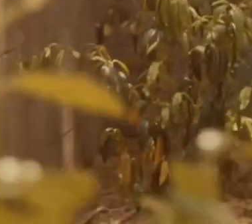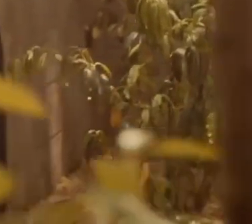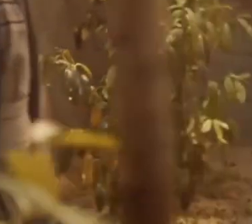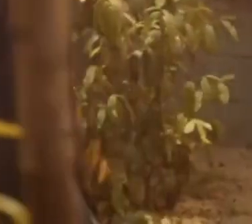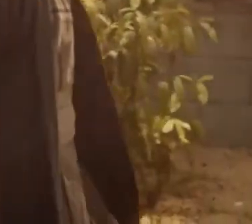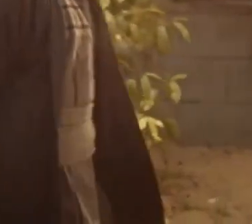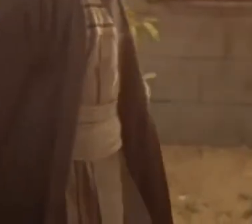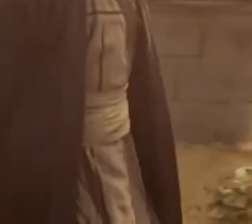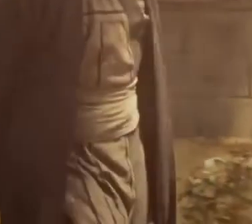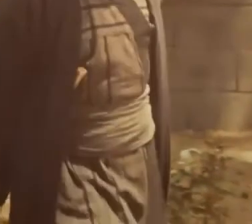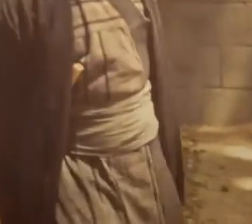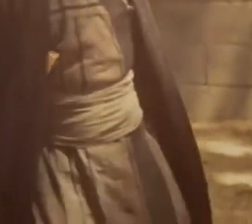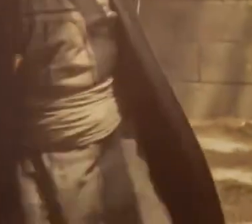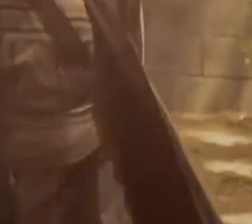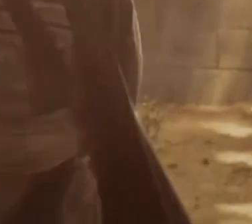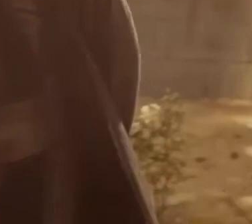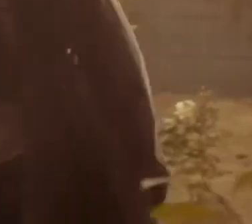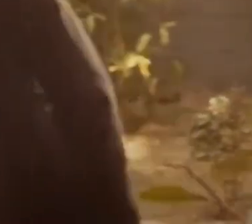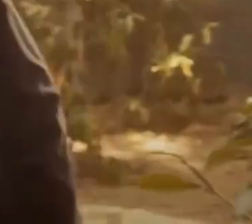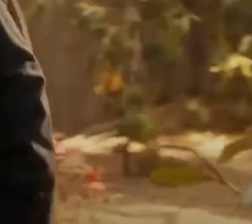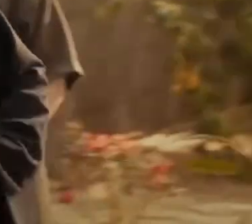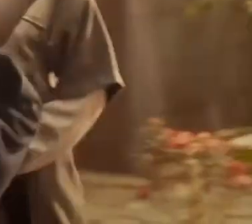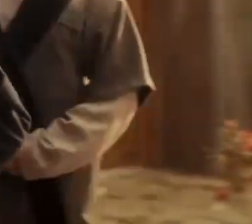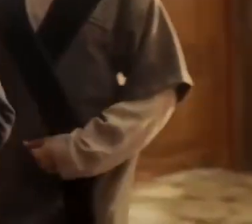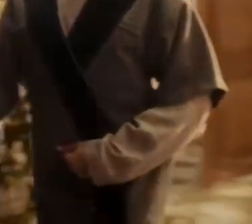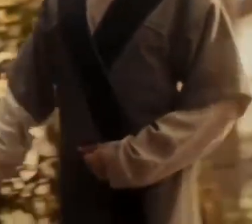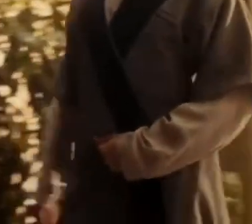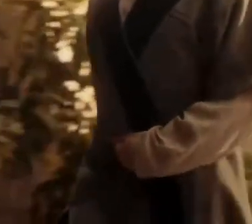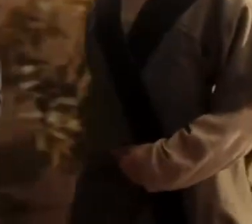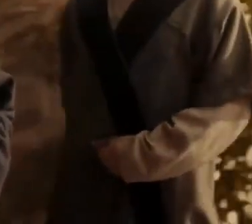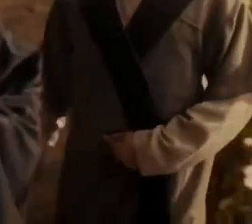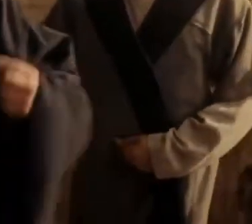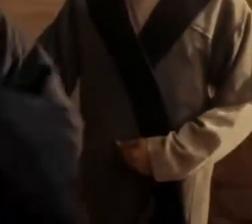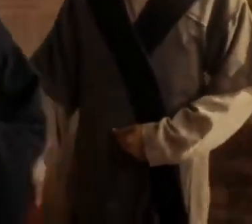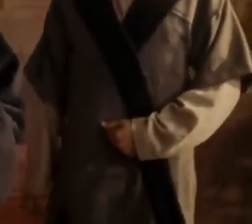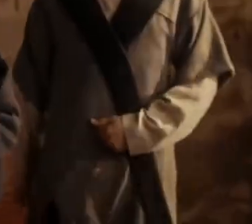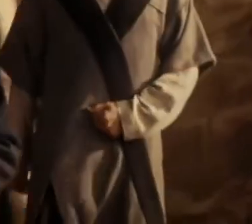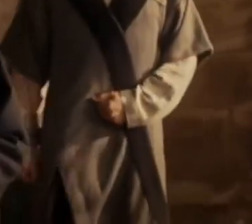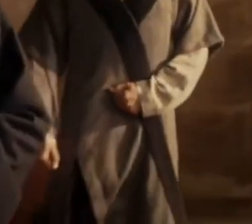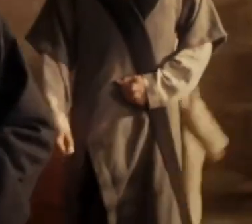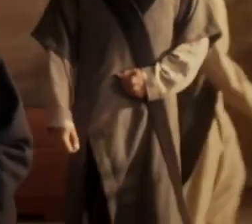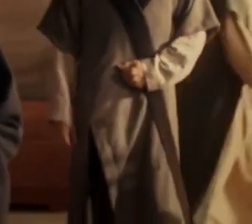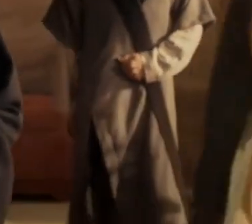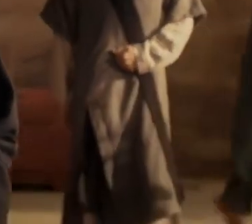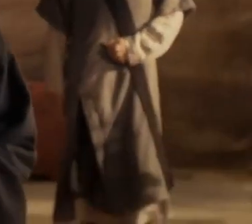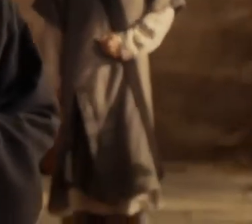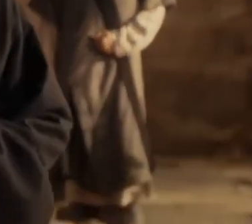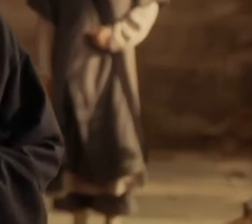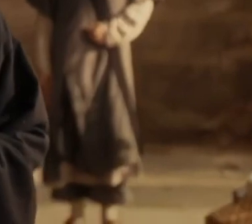Yunus bozguna uğramış gibi burnundan soluyarak avluya çıktı. Kasım ise zafer kazanmışçasına gülümseyerek arkasından